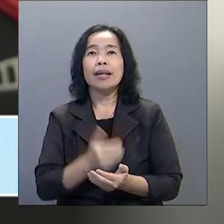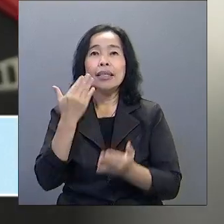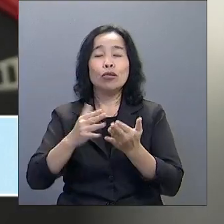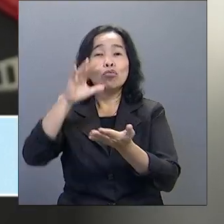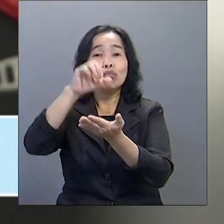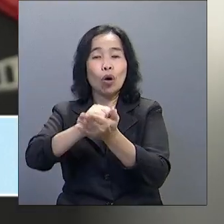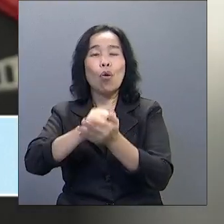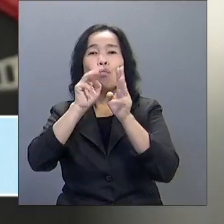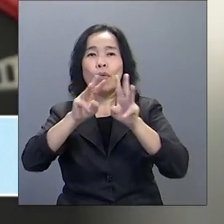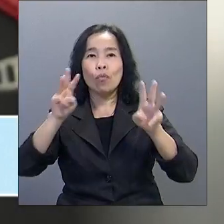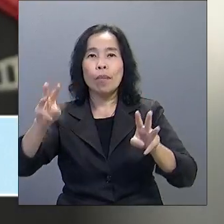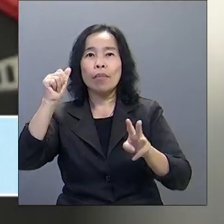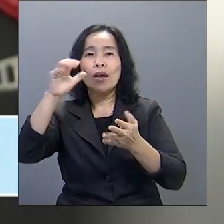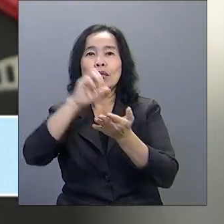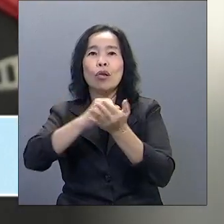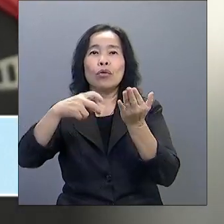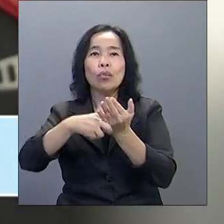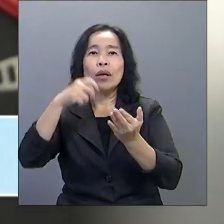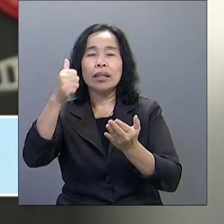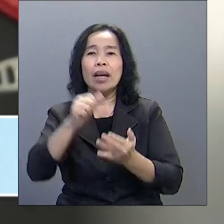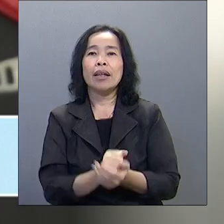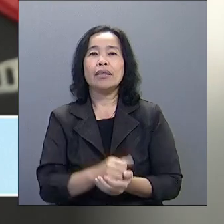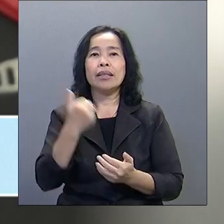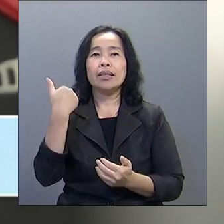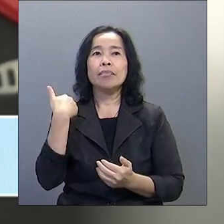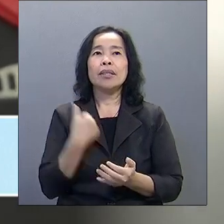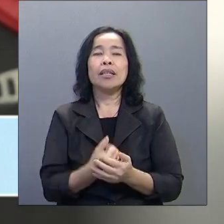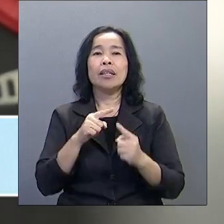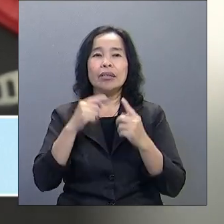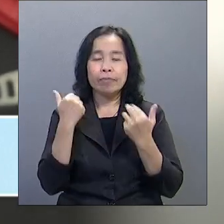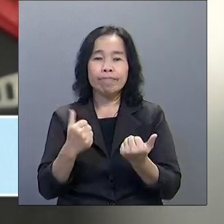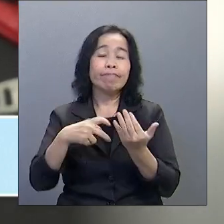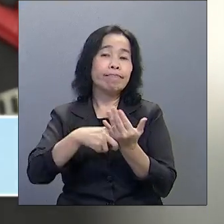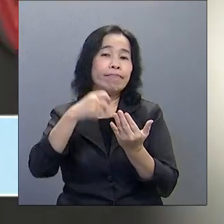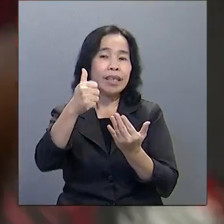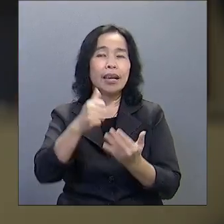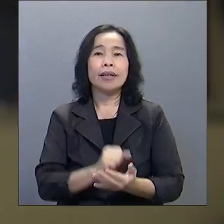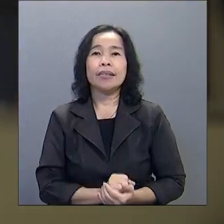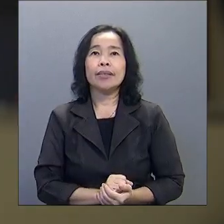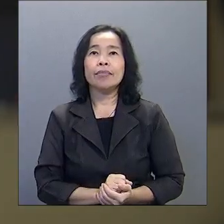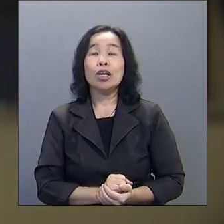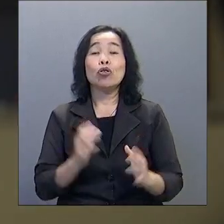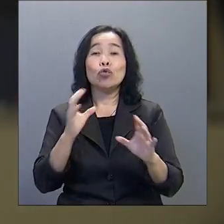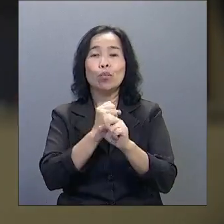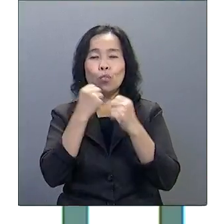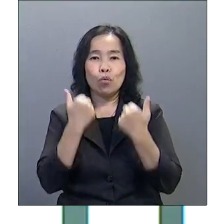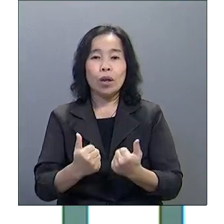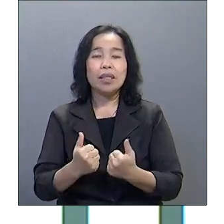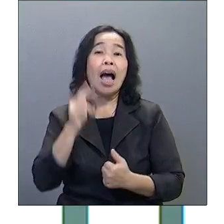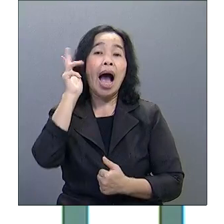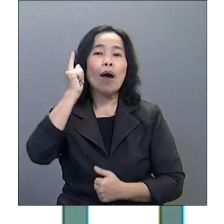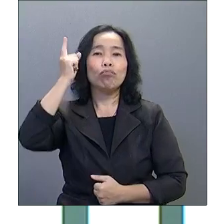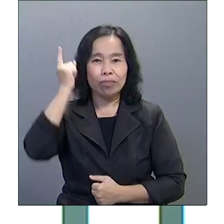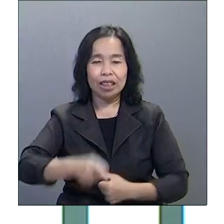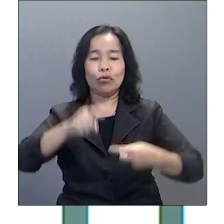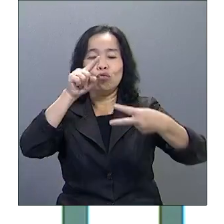จองตั๋วออนไลน์ได้ทางเว็บไซต์www.thailandticket.comนั่นเองค่ะสรุปแล้ววันนี้ชัวร์ทั้ง 2เรื่อง